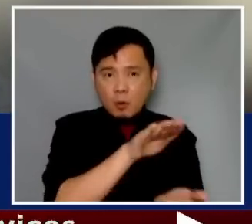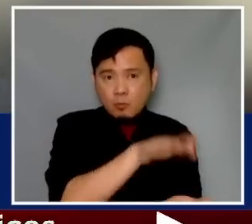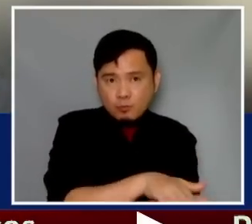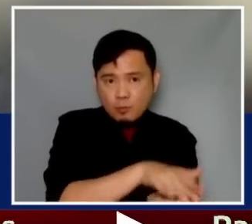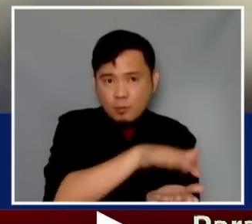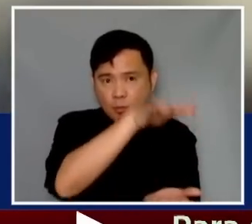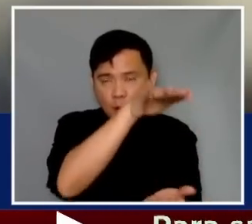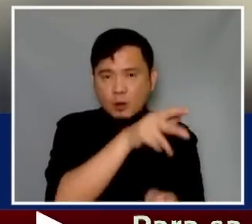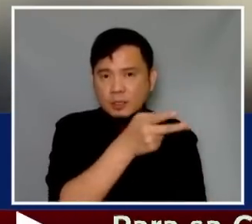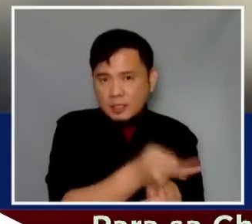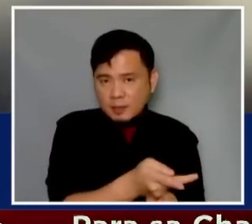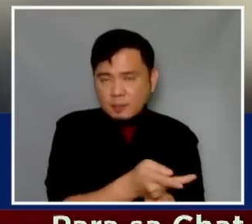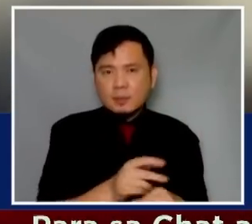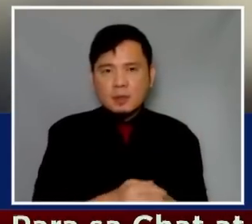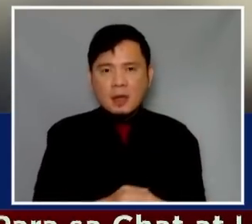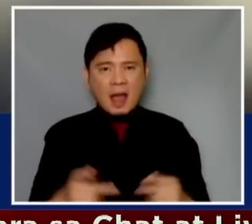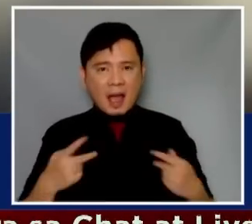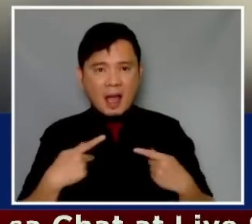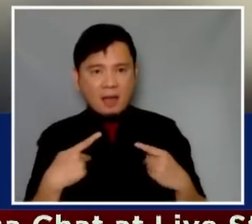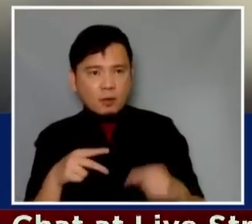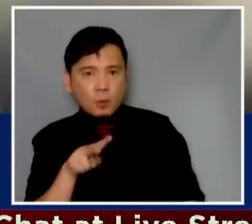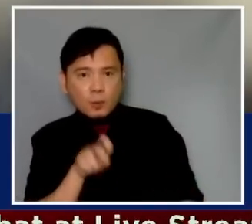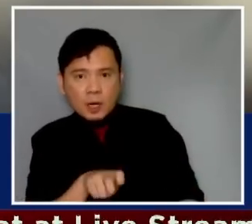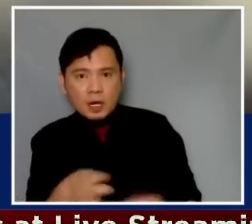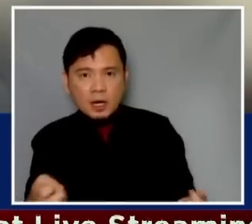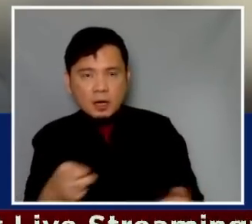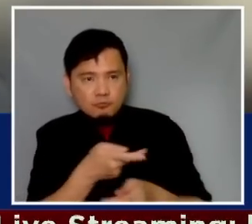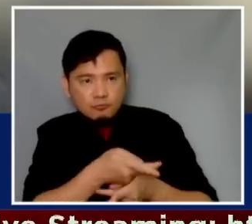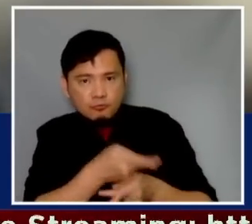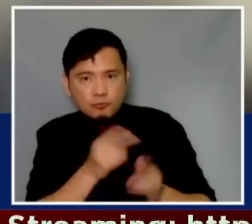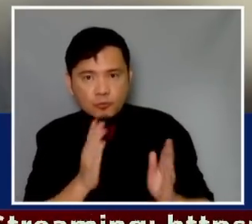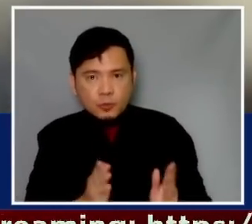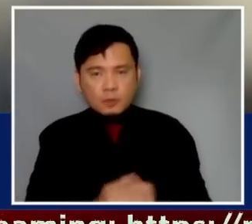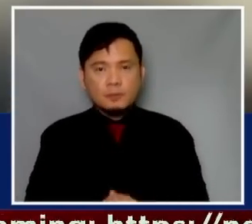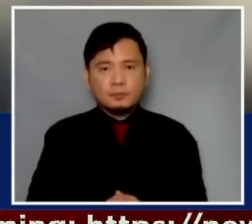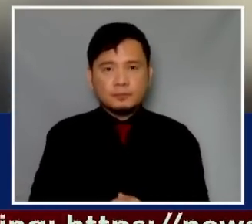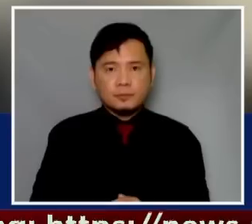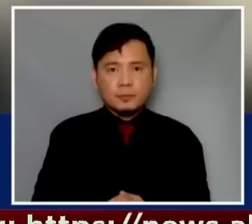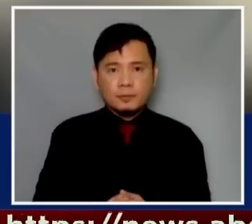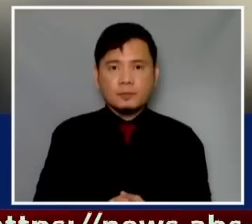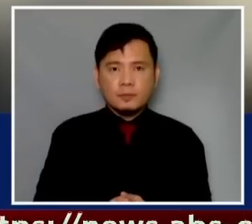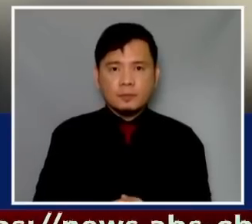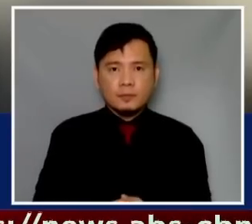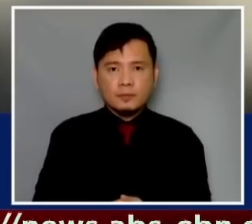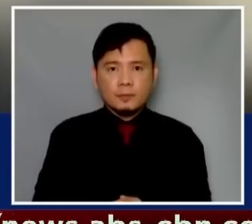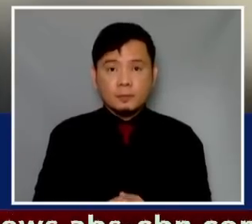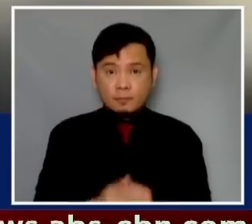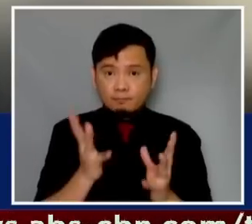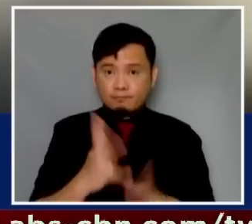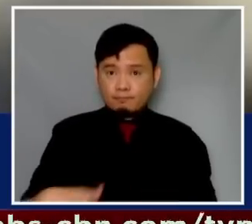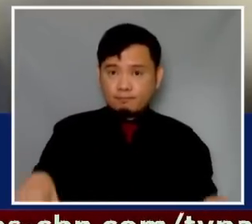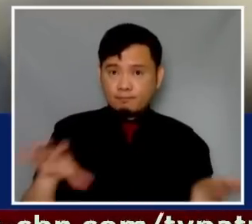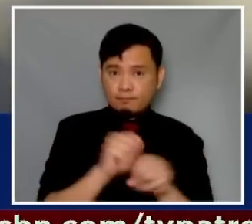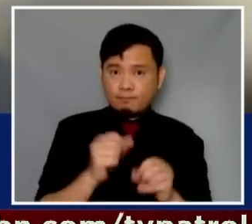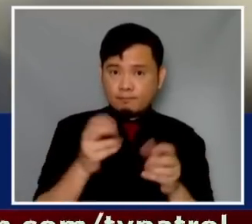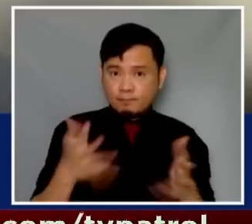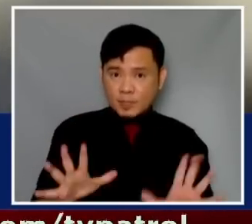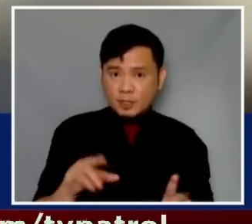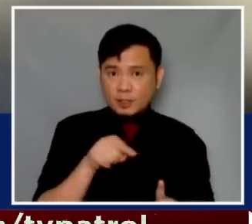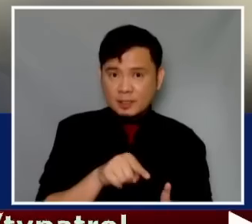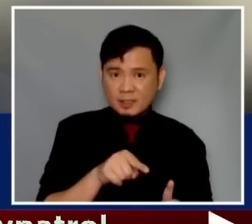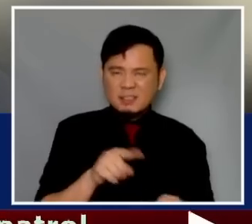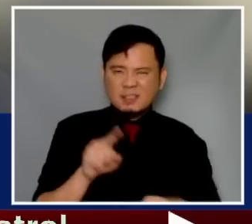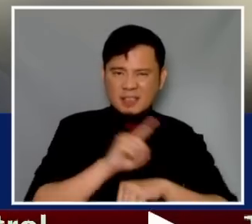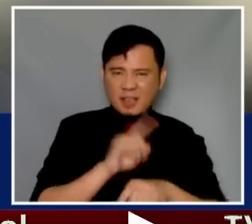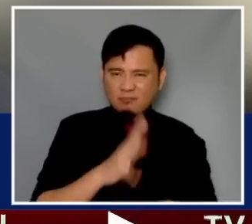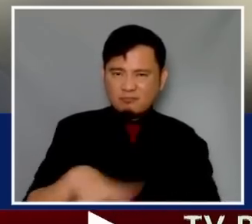na naandun din. At the end of the day, pag natapos na po yung pagboto, yan po ngayon ay tsaka dadalhin po doon sa presinto kung saan